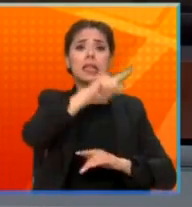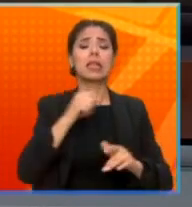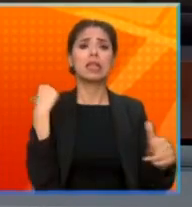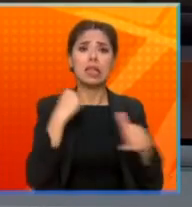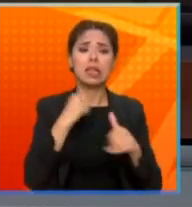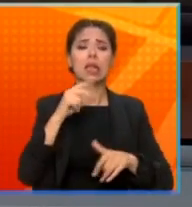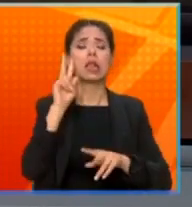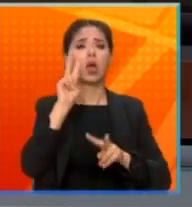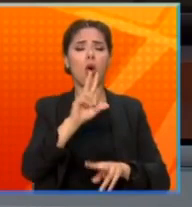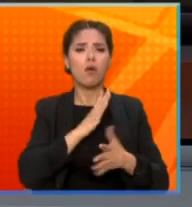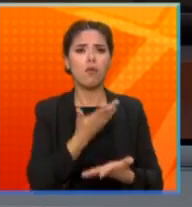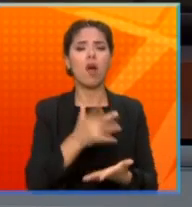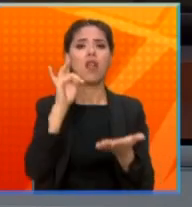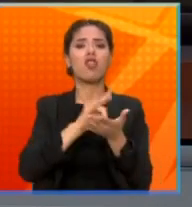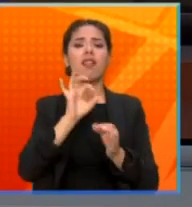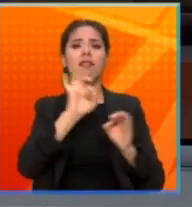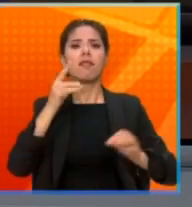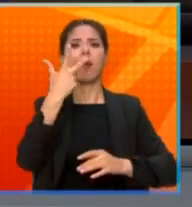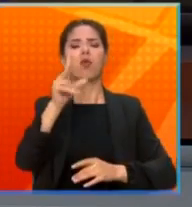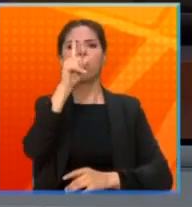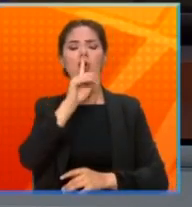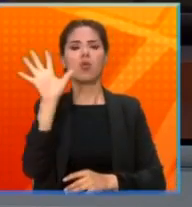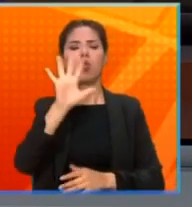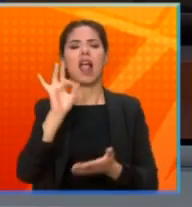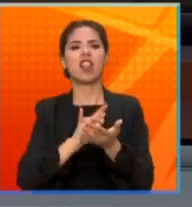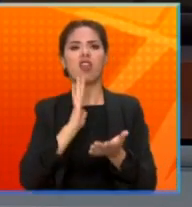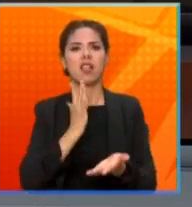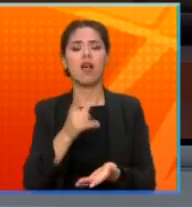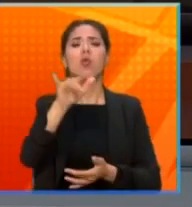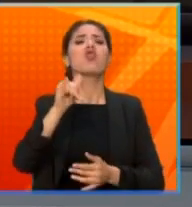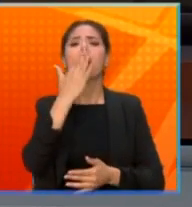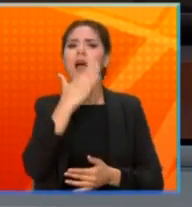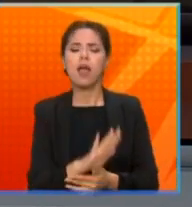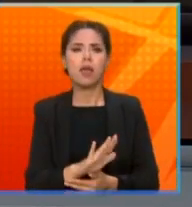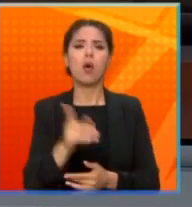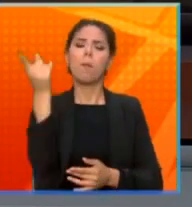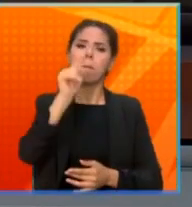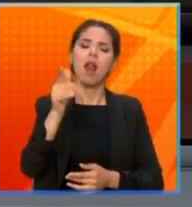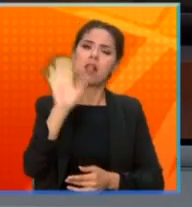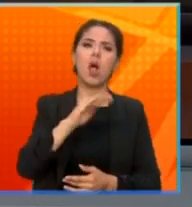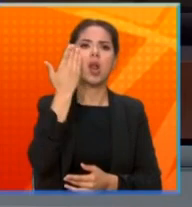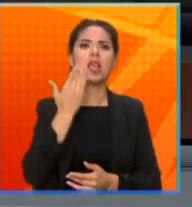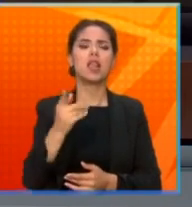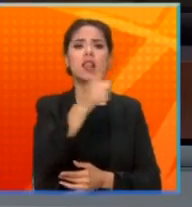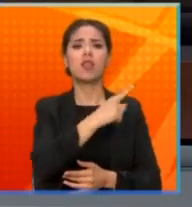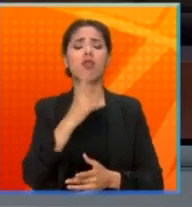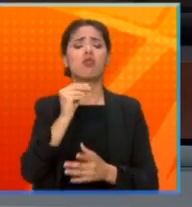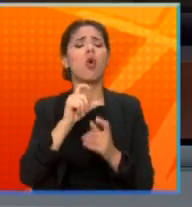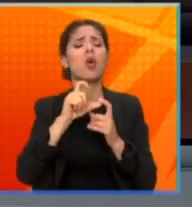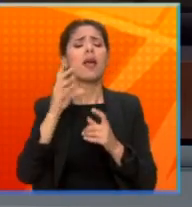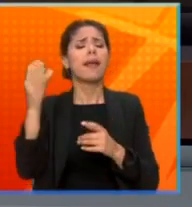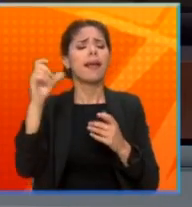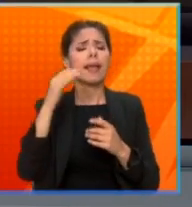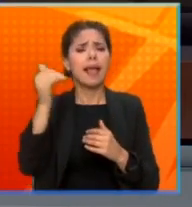de sık sık karşılaşıyorsunuz cezası tam 3 bin 150 lira bir kez daha söyleme Şakası Yok birazdan izleyeceksiniz sık gelen